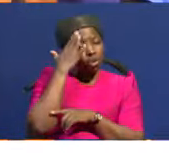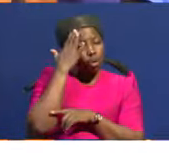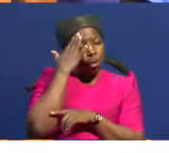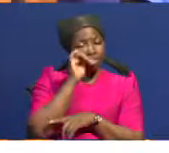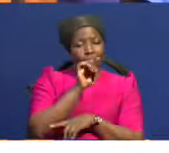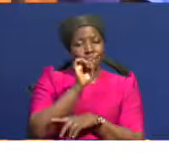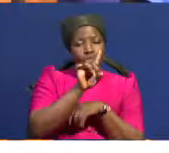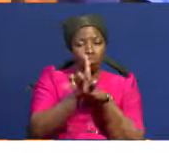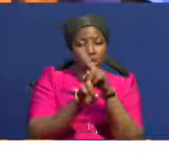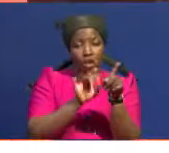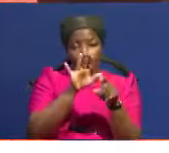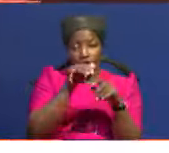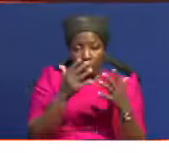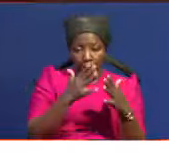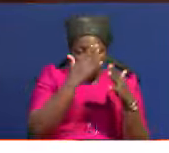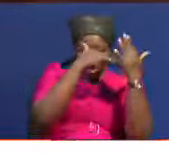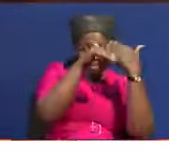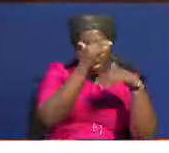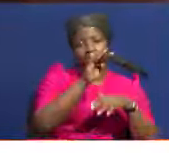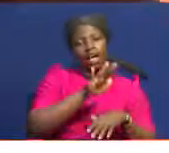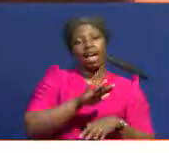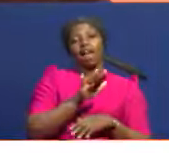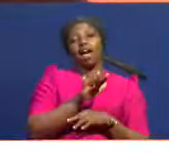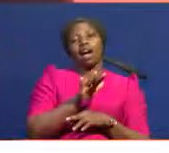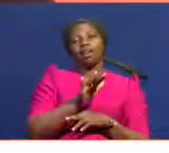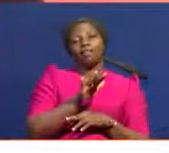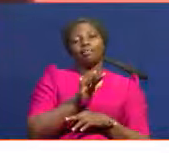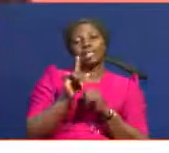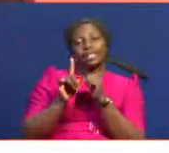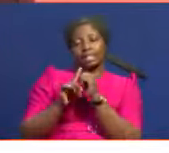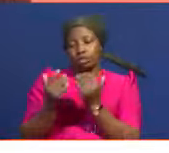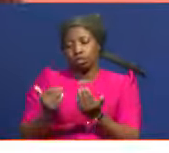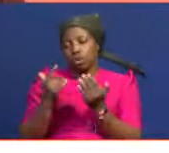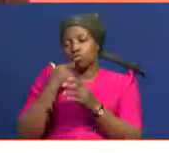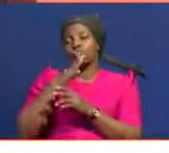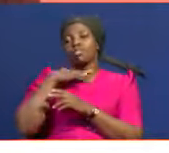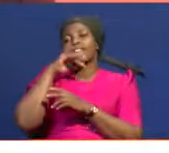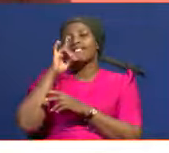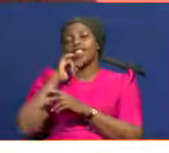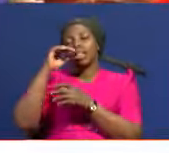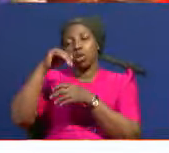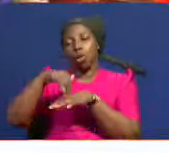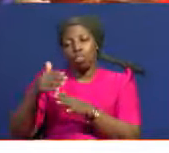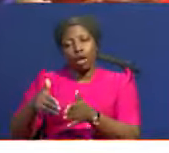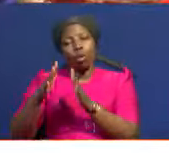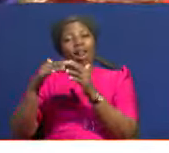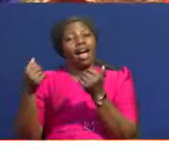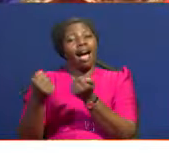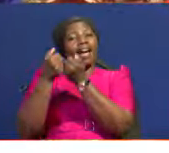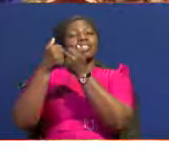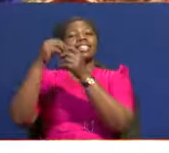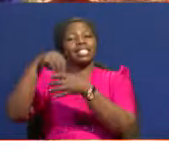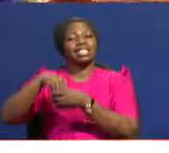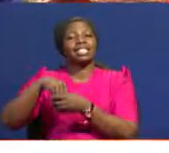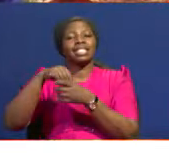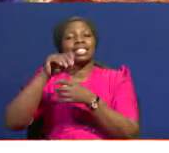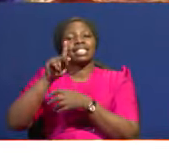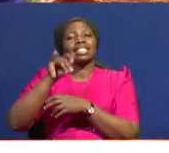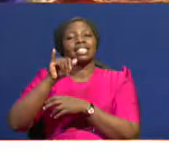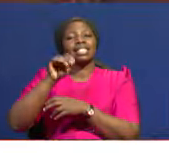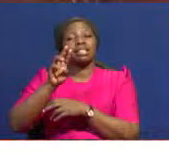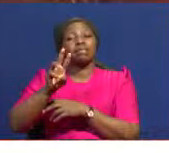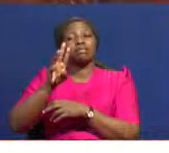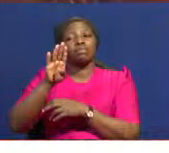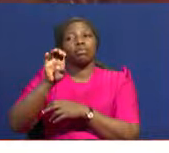from the university space. Hatimaye watoto 6 waliofariki kwenye ajali ya barabarani eneo la Kioyani katika barabara ya Kibwezi